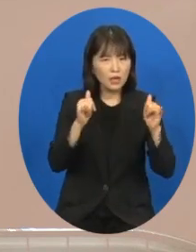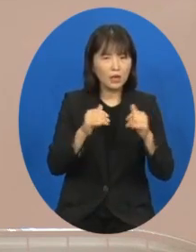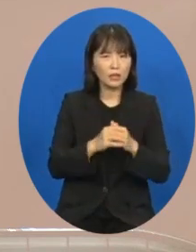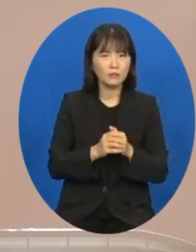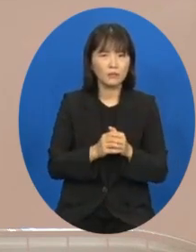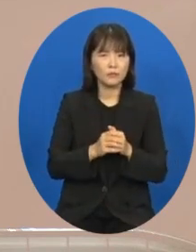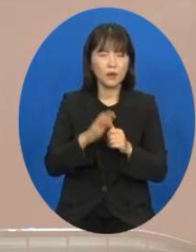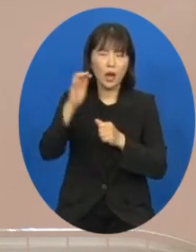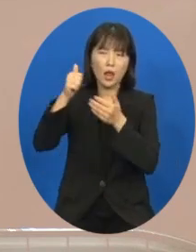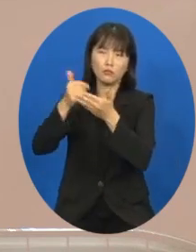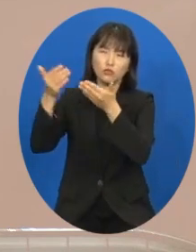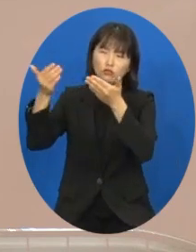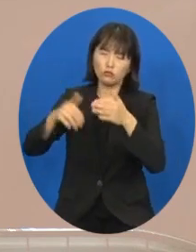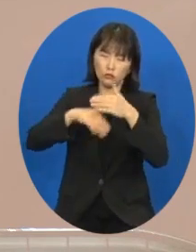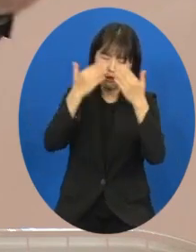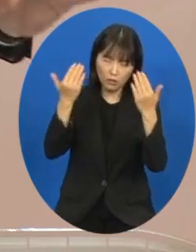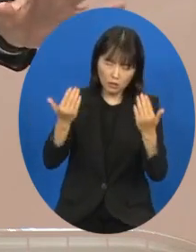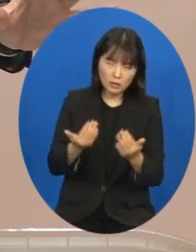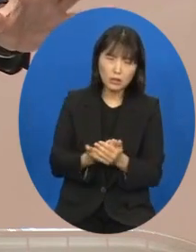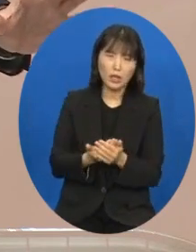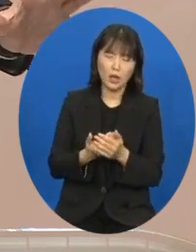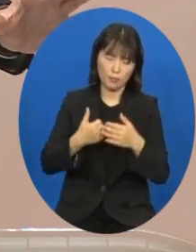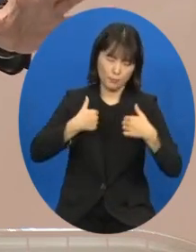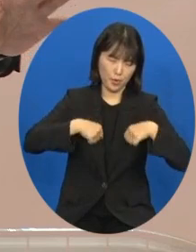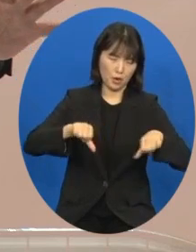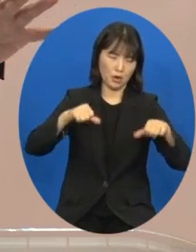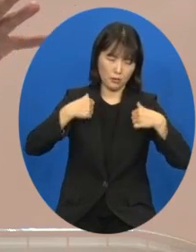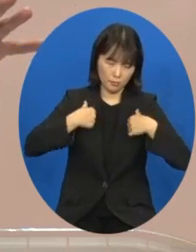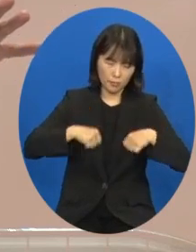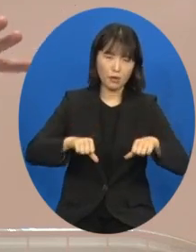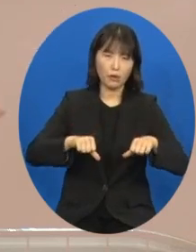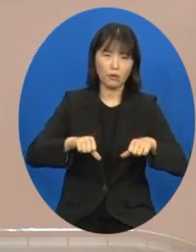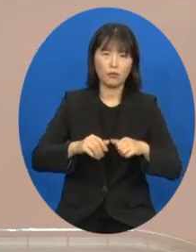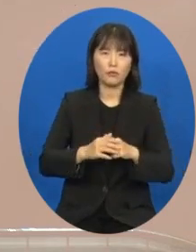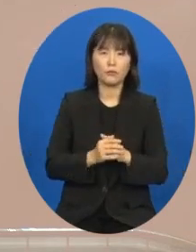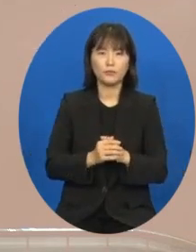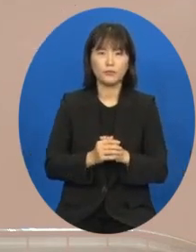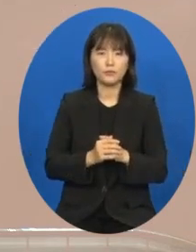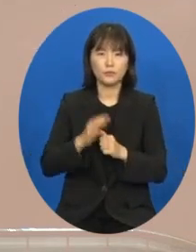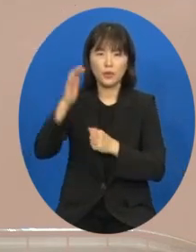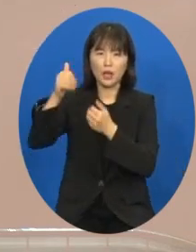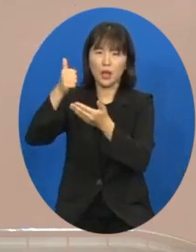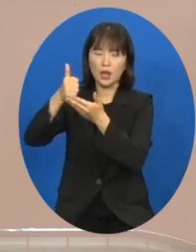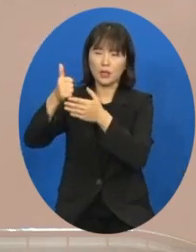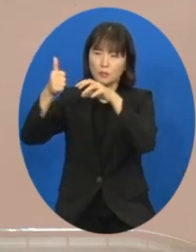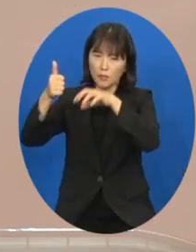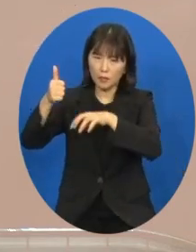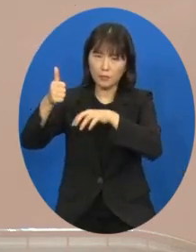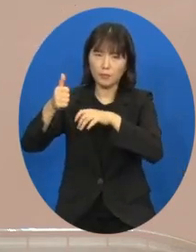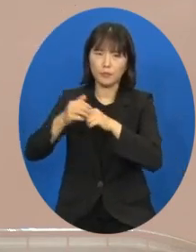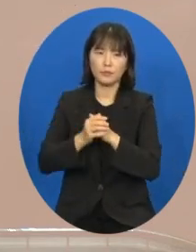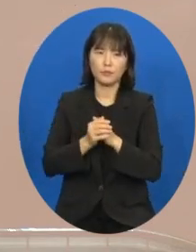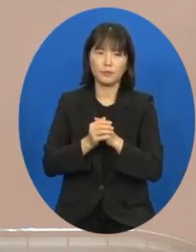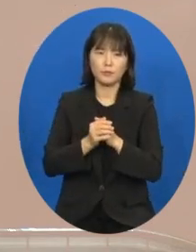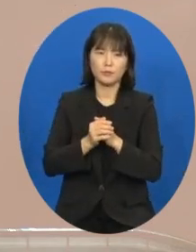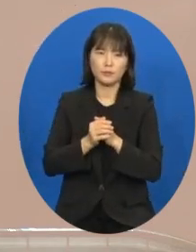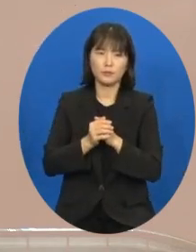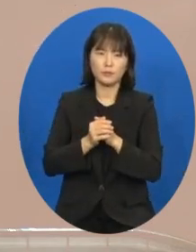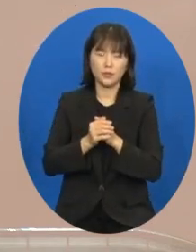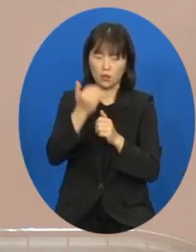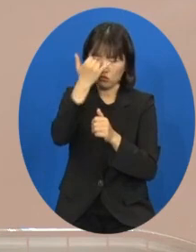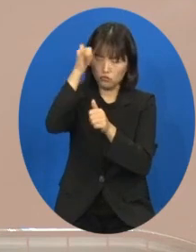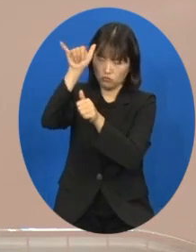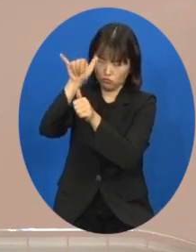자기에게 하나님이 주신 것도 다 포기하고 그렇게 하나님 앞에 정말